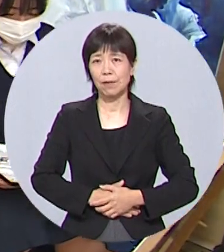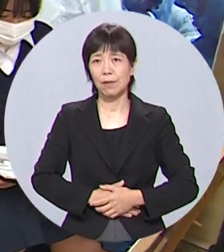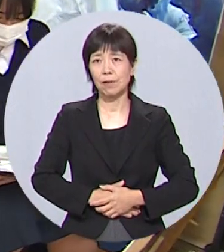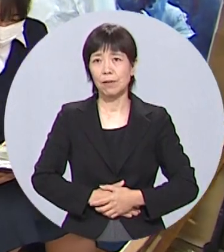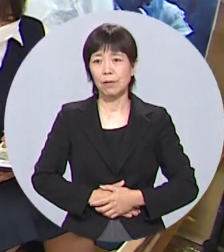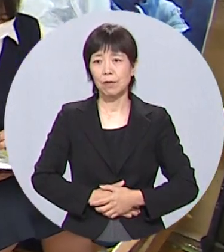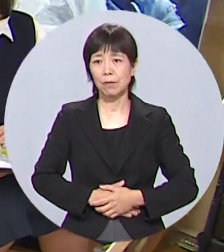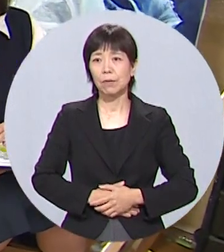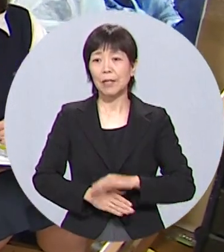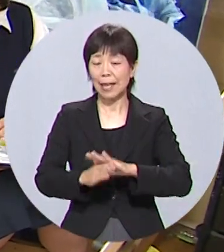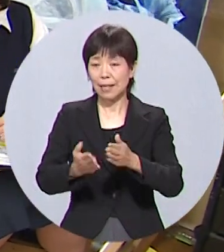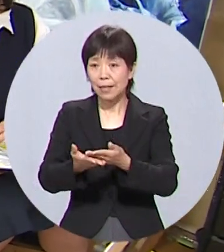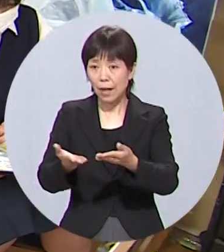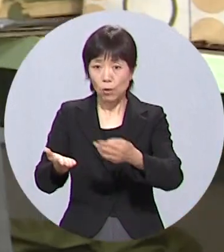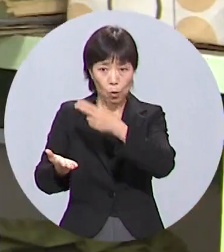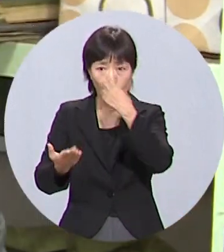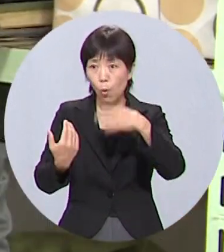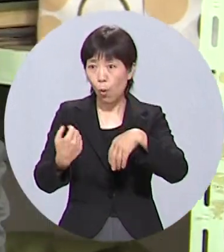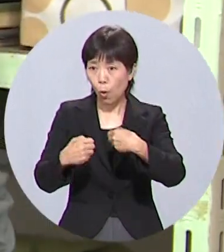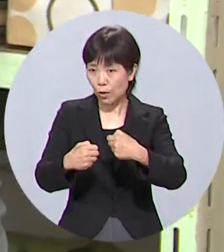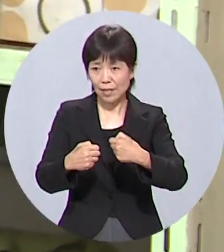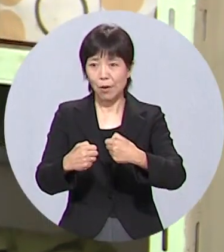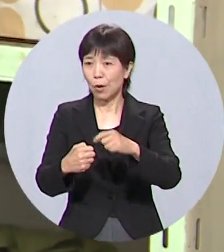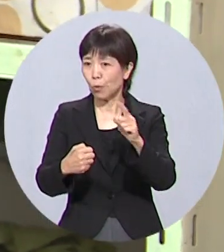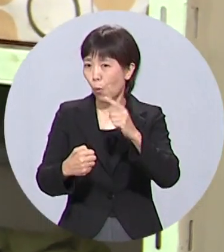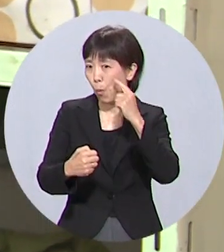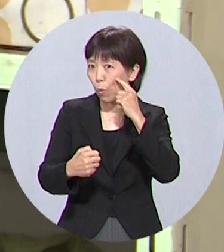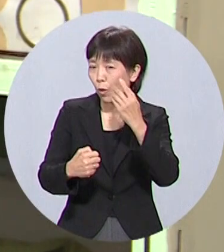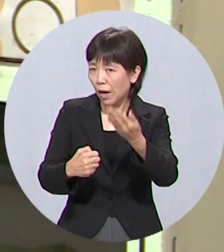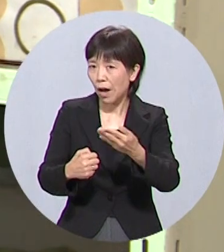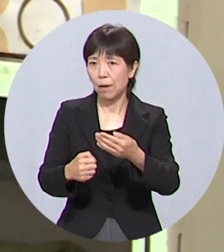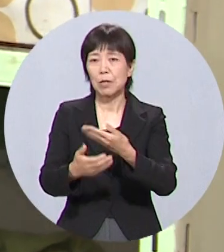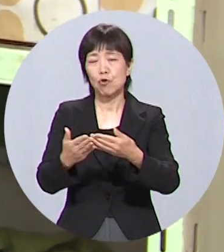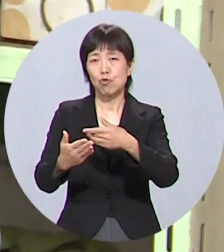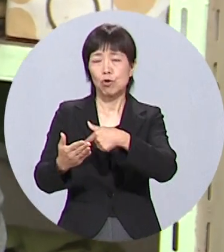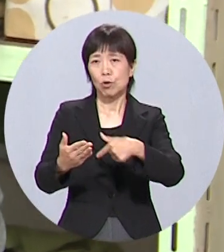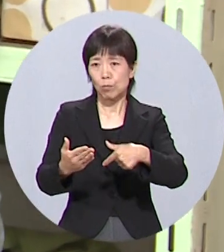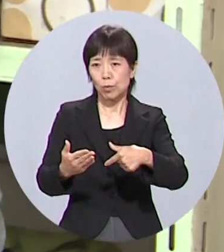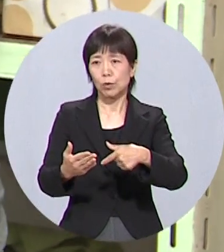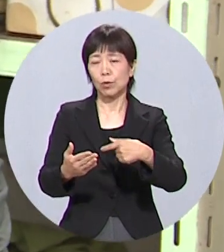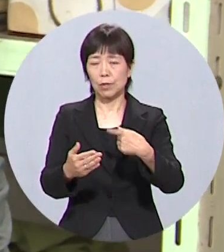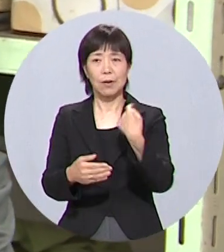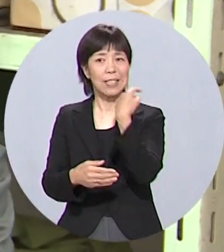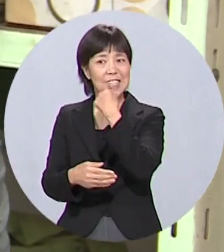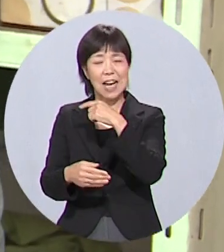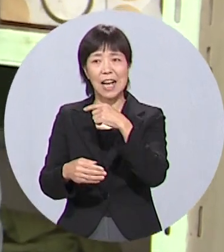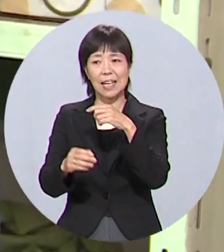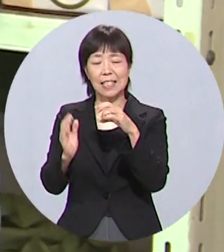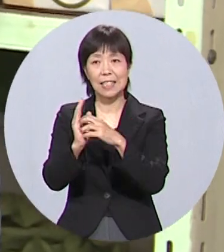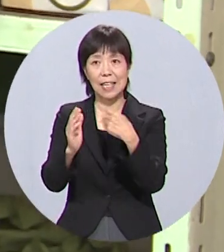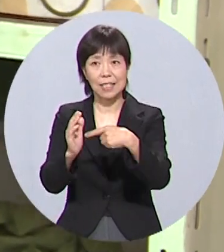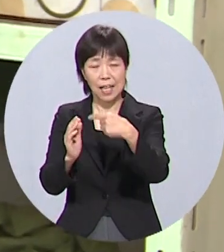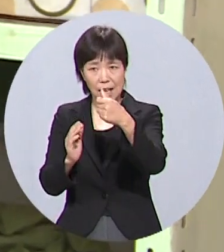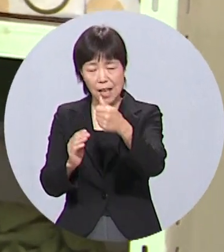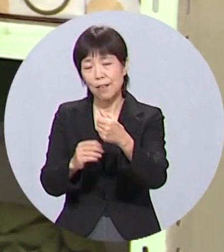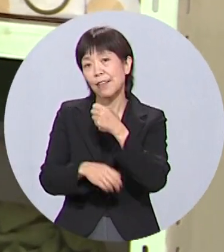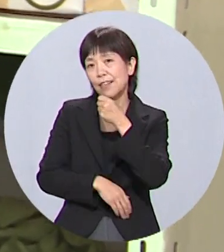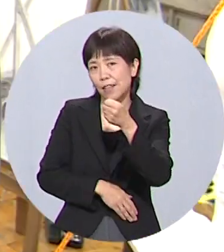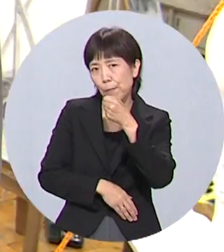こうした県展の高校生への影響について、美術部顧問の白石先生に伺いました。